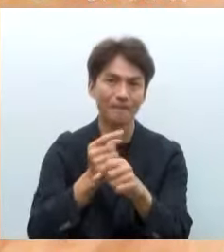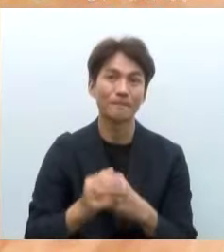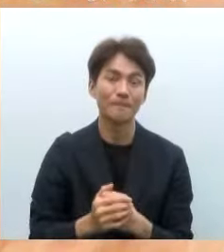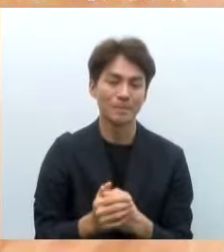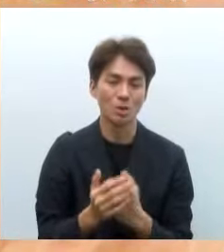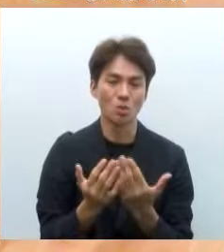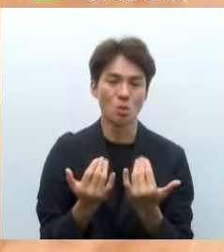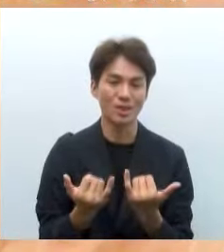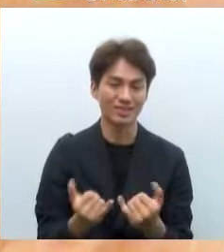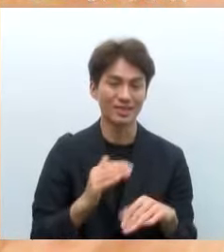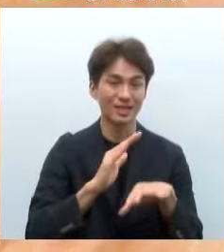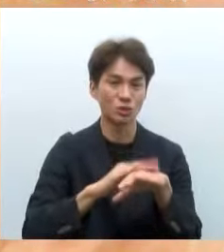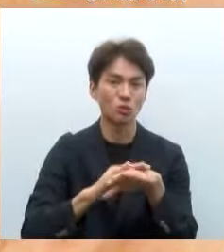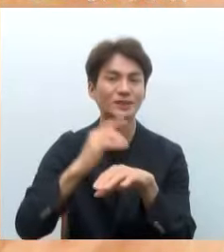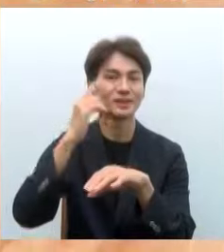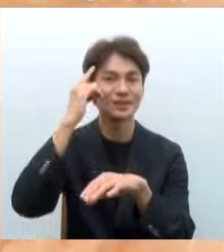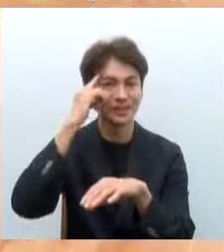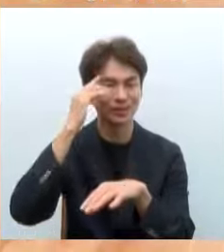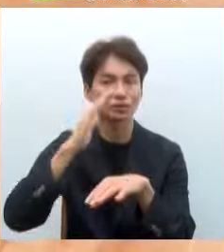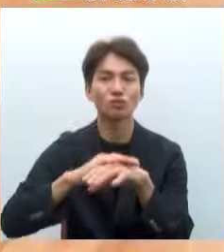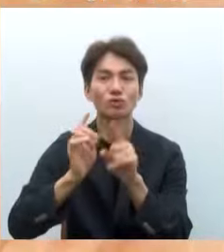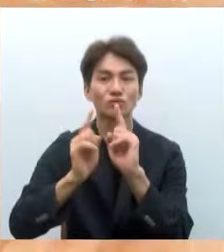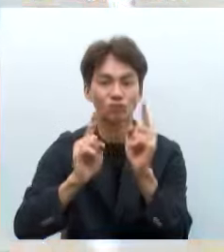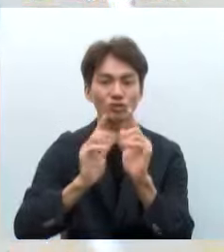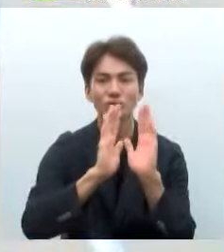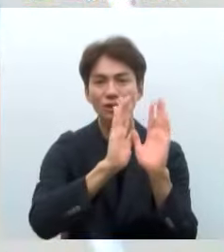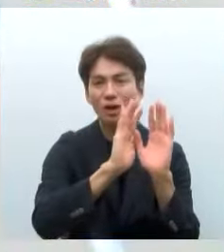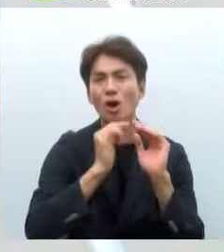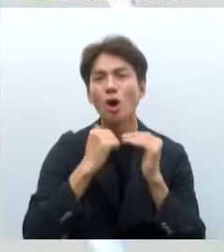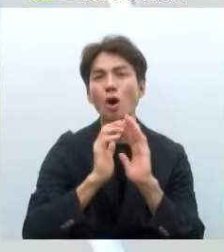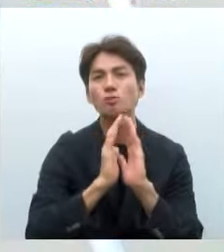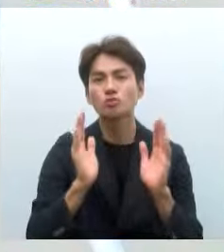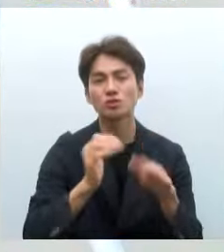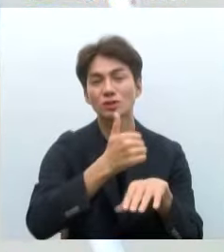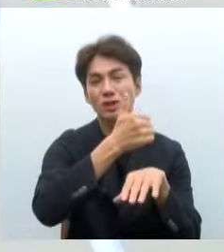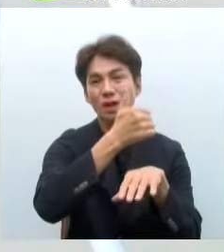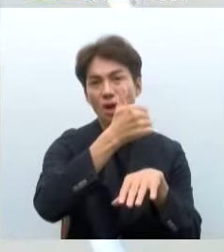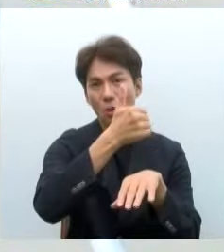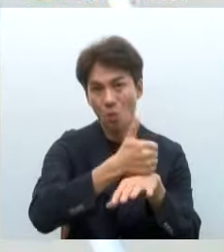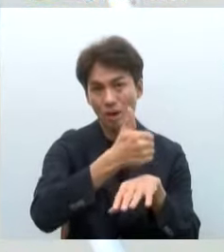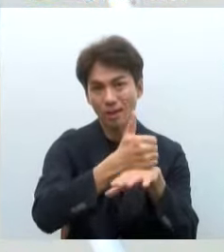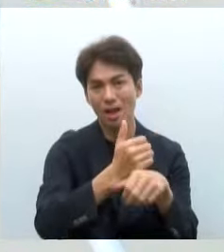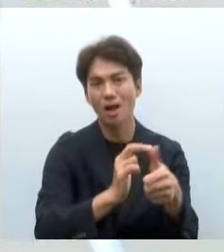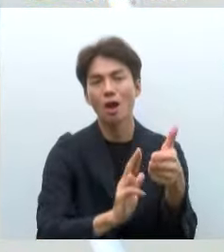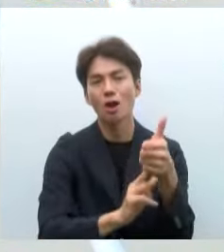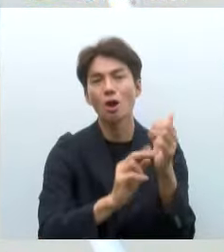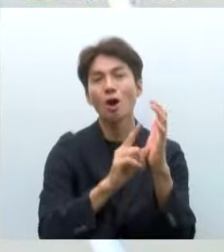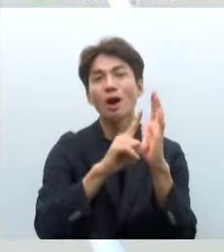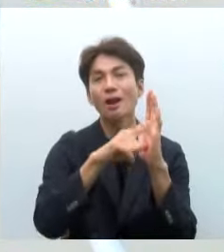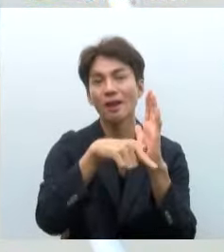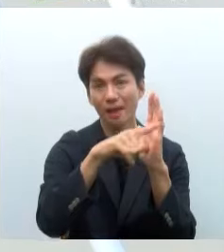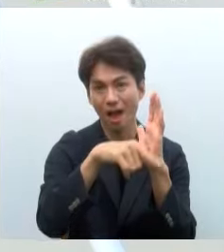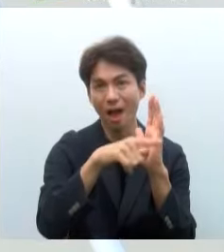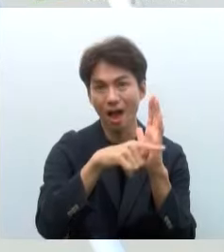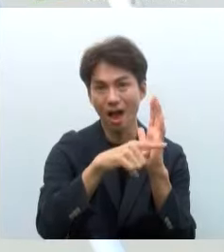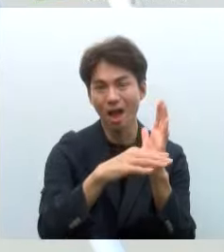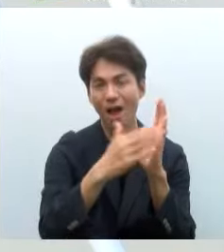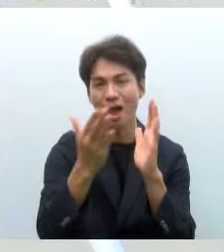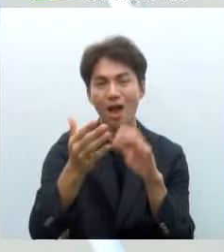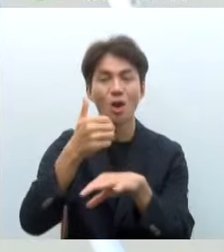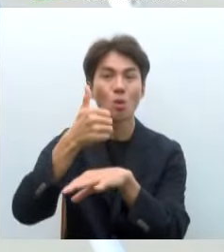คะในช่วงชวนคิดชวนคุยต้องขอขอบพระคุณค่ะท่านดร.พัฒนาทวีดลท่านรองเลขาธิการคณะกรรมการการศึกษาขั้นพื้นฐานท่านผอ.สุวศิ